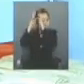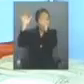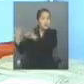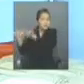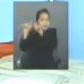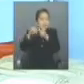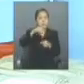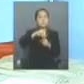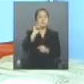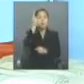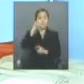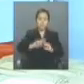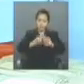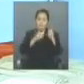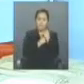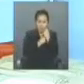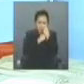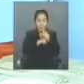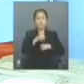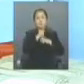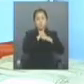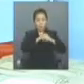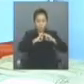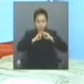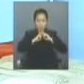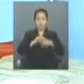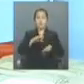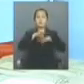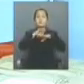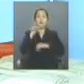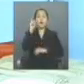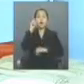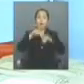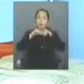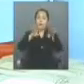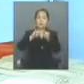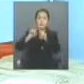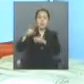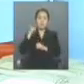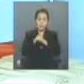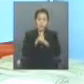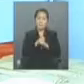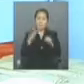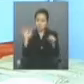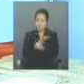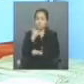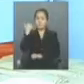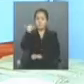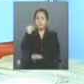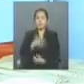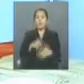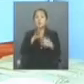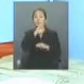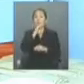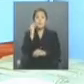ราก็ยังคงพยายามทำหน้าที่ของเราในการเป็นสื่อมวลชนแล้วก็เป็นสื่อสาธารณะที่ดีที่สุดแล้วก็ที่สำคัญก็คือพอเราย้ายบ้าน